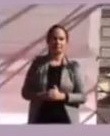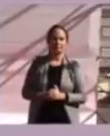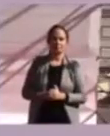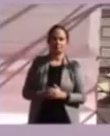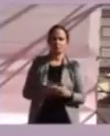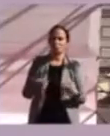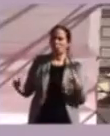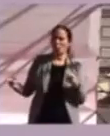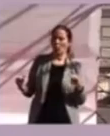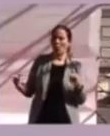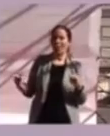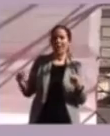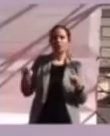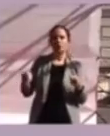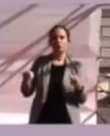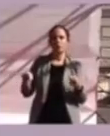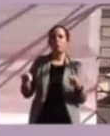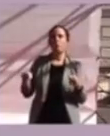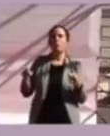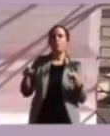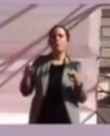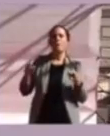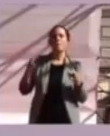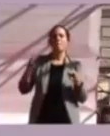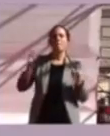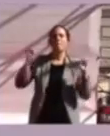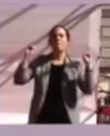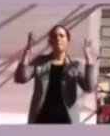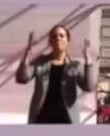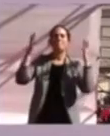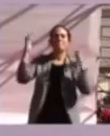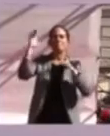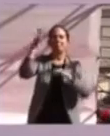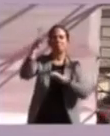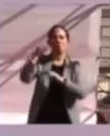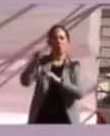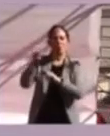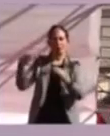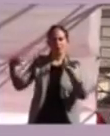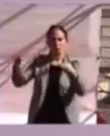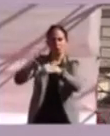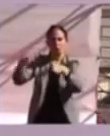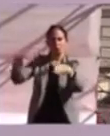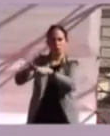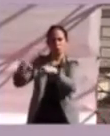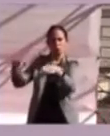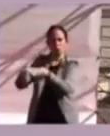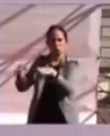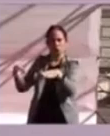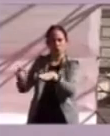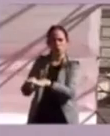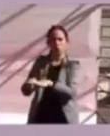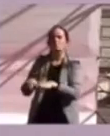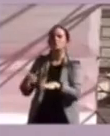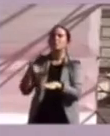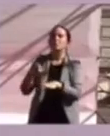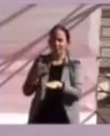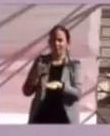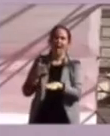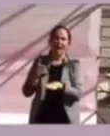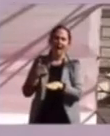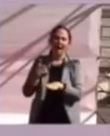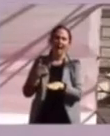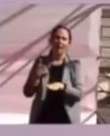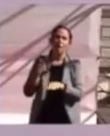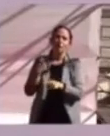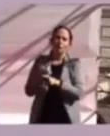i manicomi si sono chiusi non so se è chiaro come concetto ora per esagerare nel ragionamento detto bisogna che noi ragionassimo come chiudere